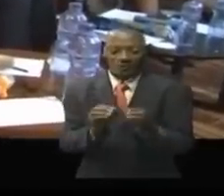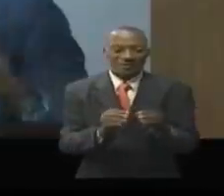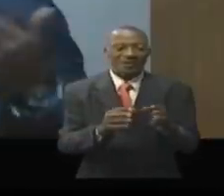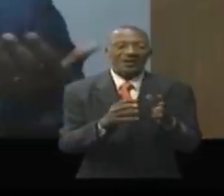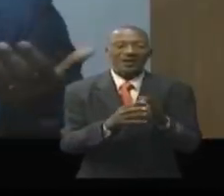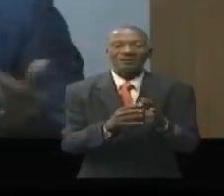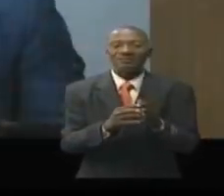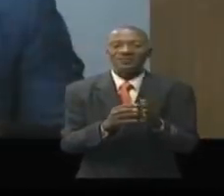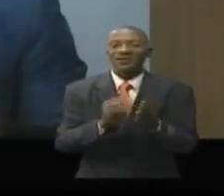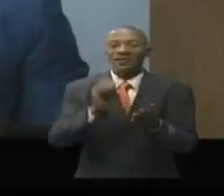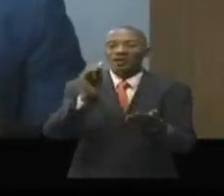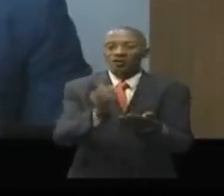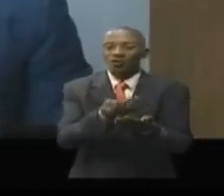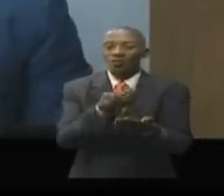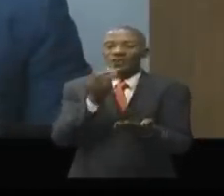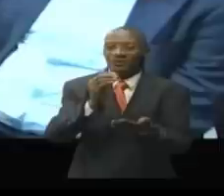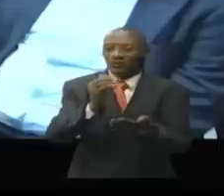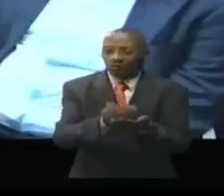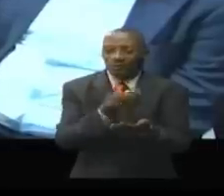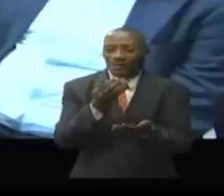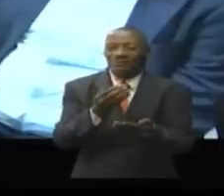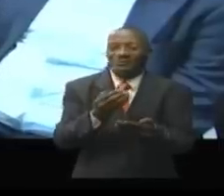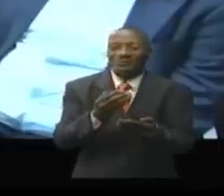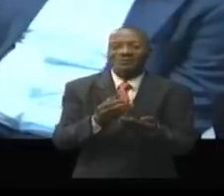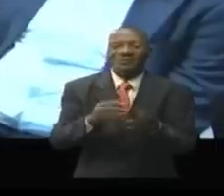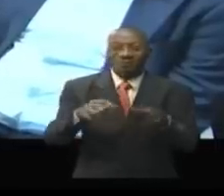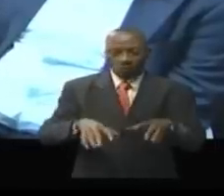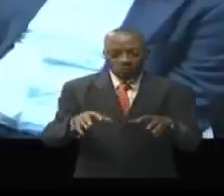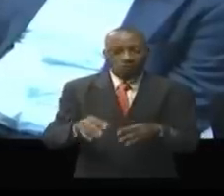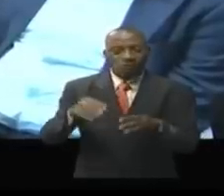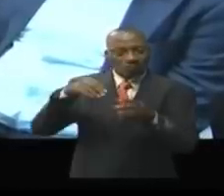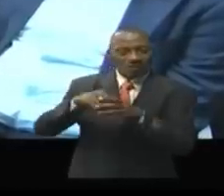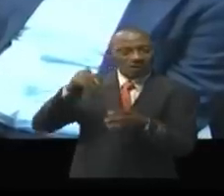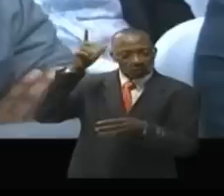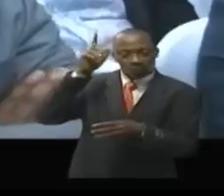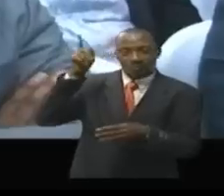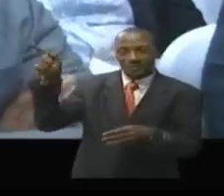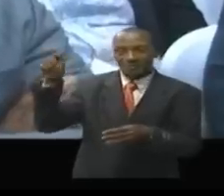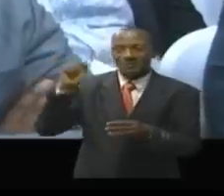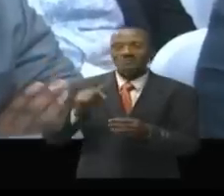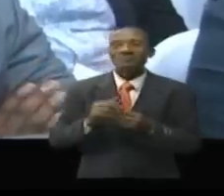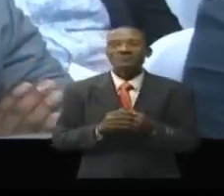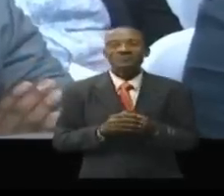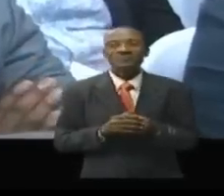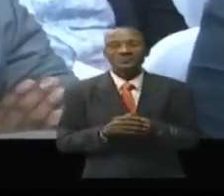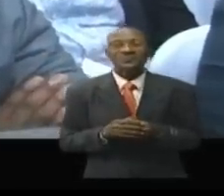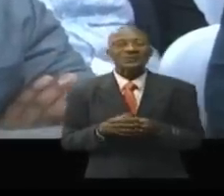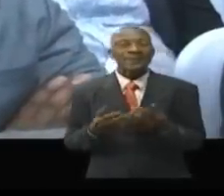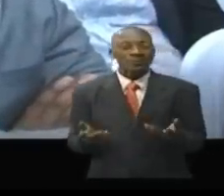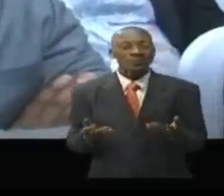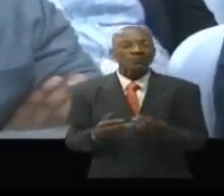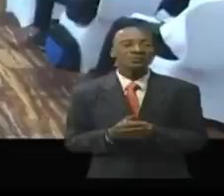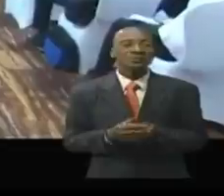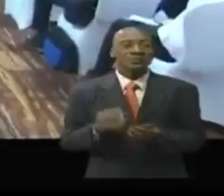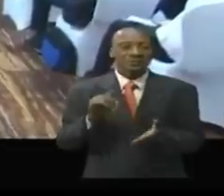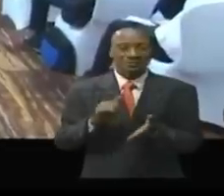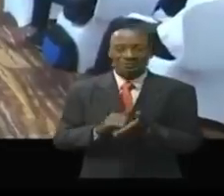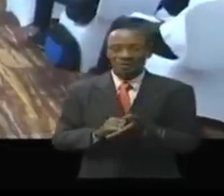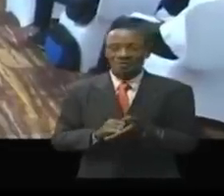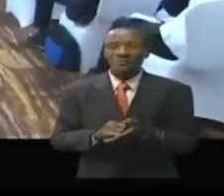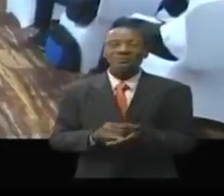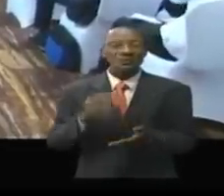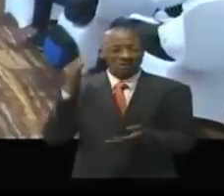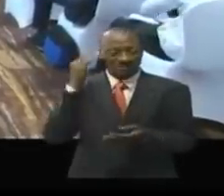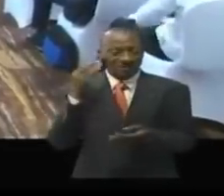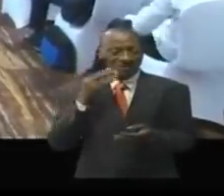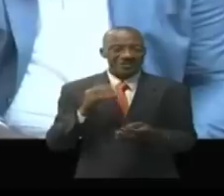représentant l'ensemble des industries et la chaîne de valeur du cobalt, ont écouté les différents panélistes, aussi le ministre de